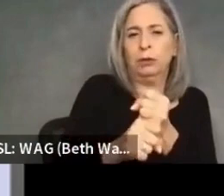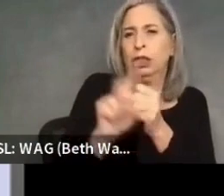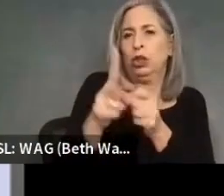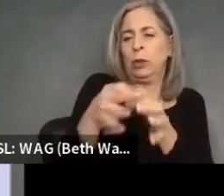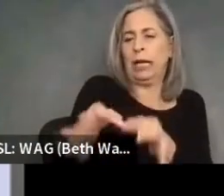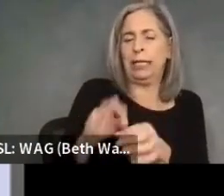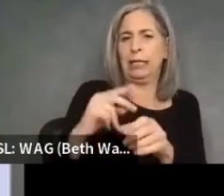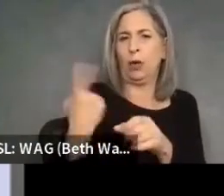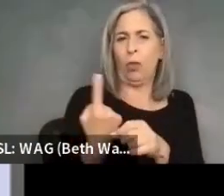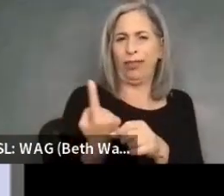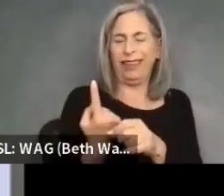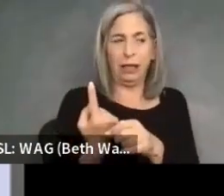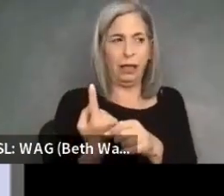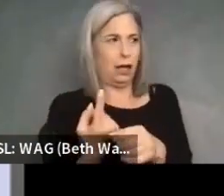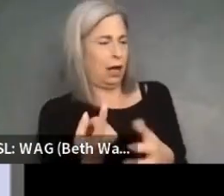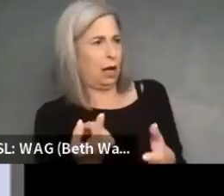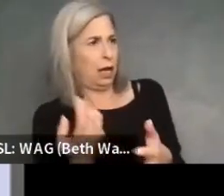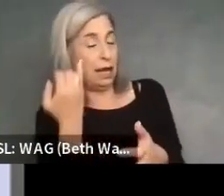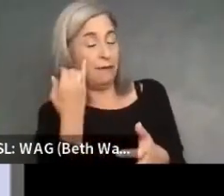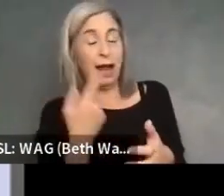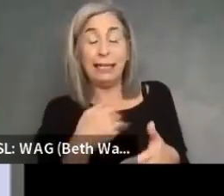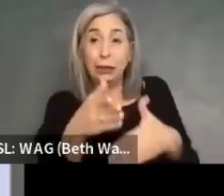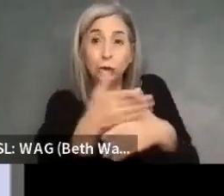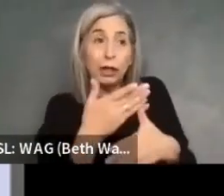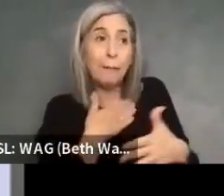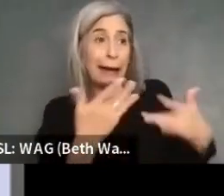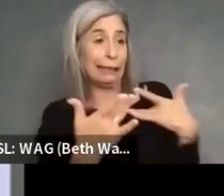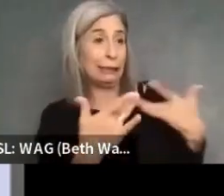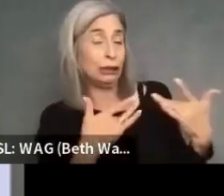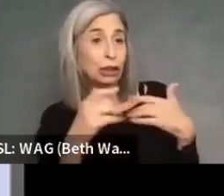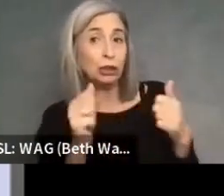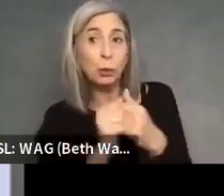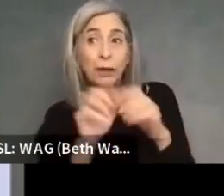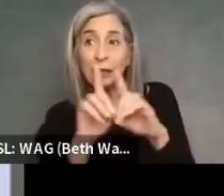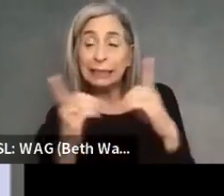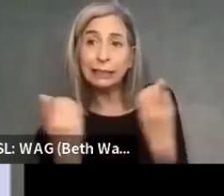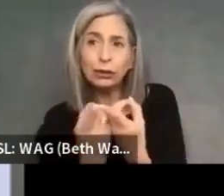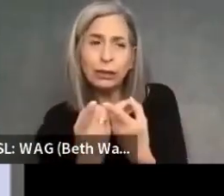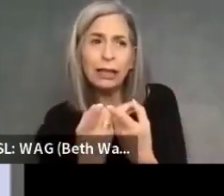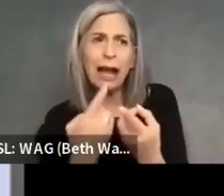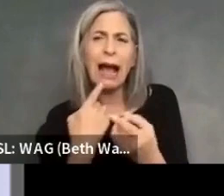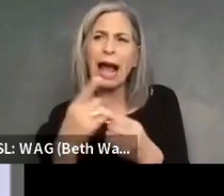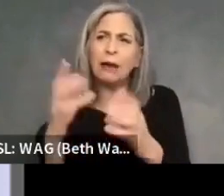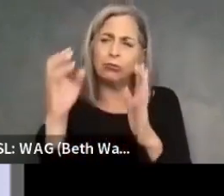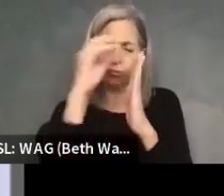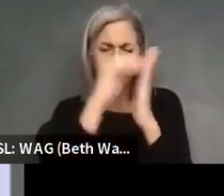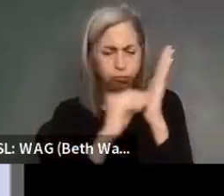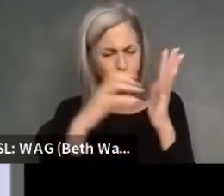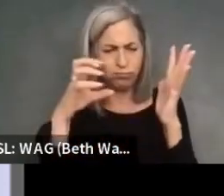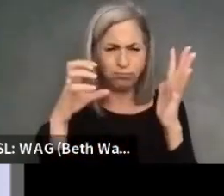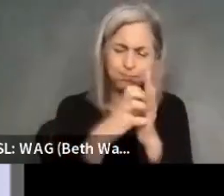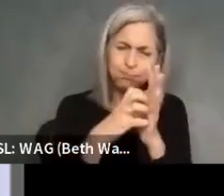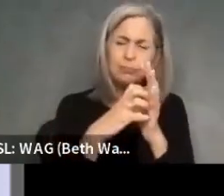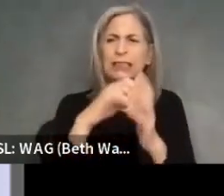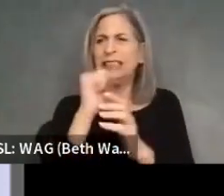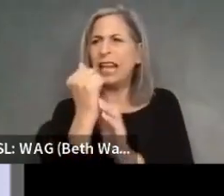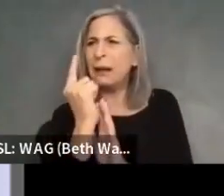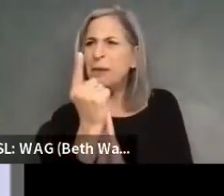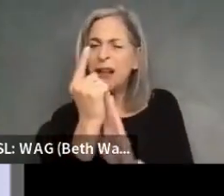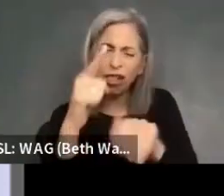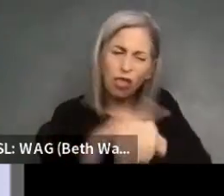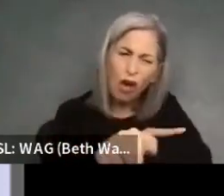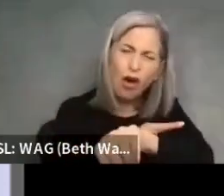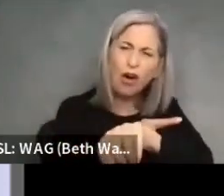译。然后学校，比如说学校的会议是半个小时，然后翻译只翻译了